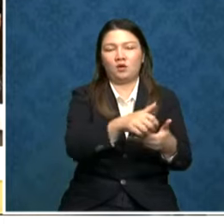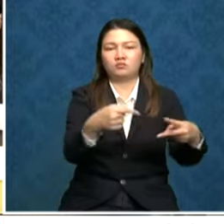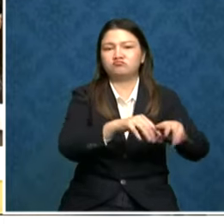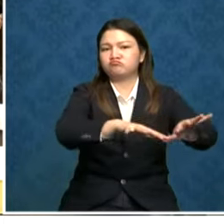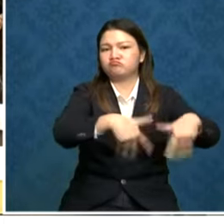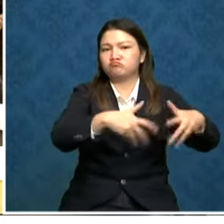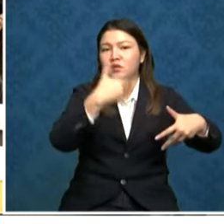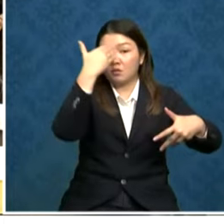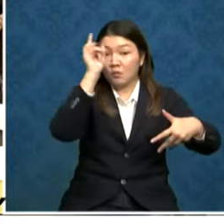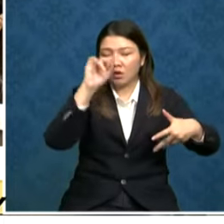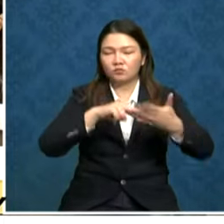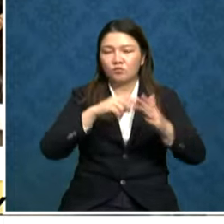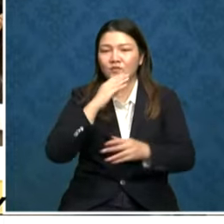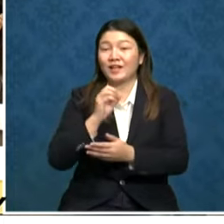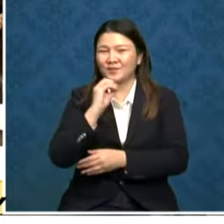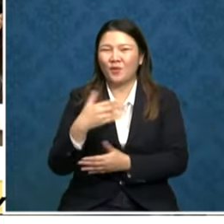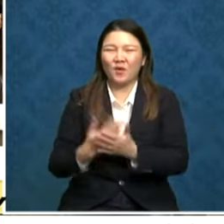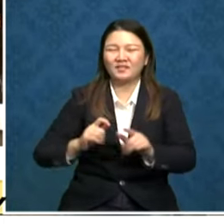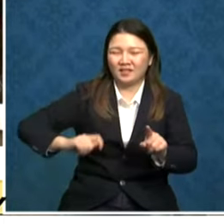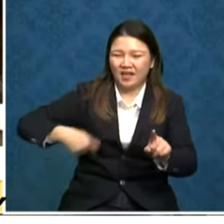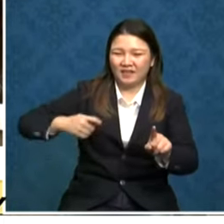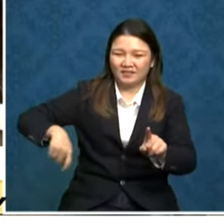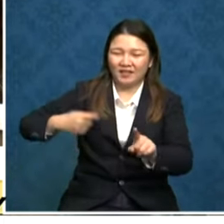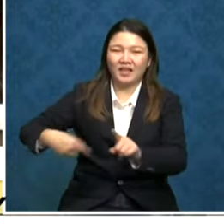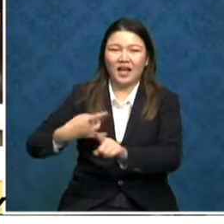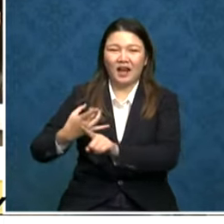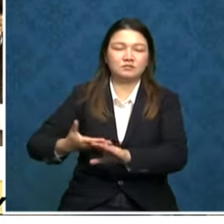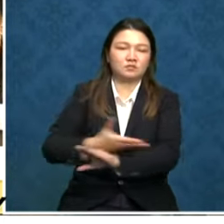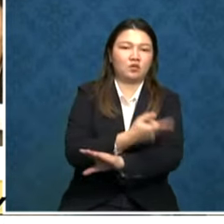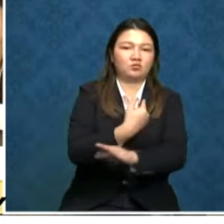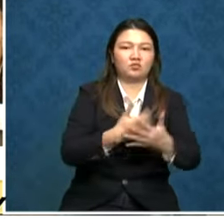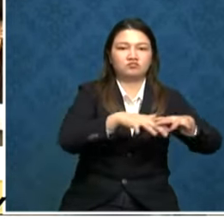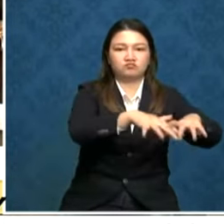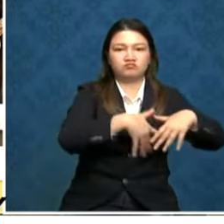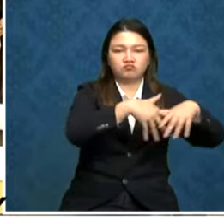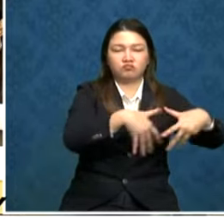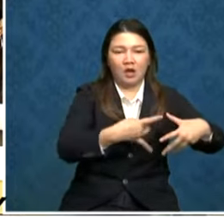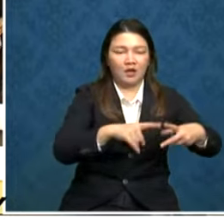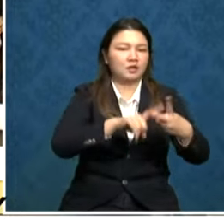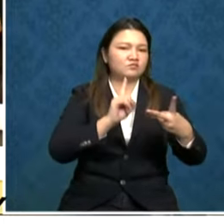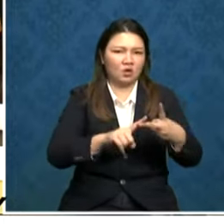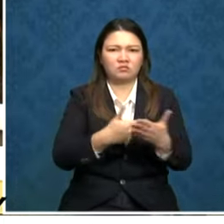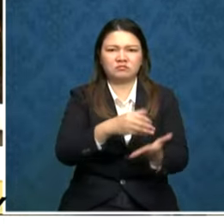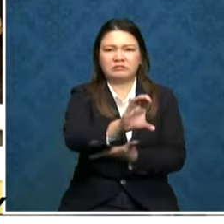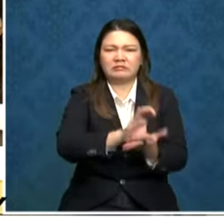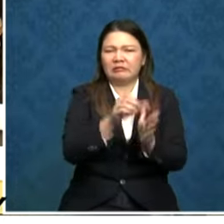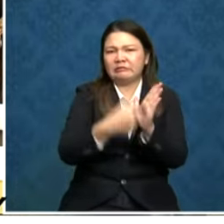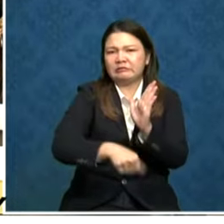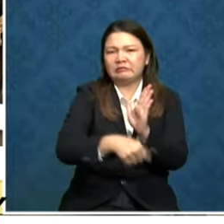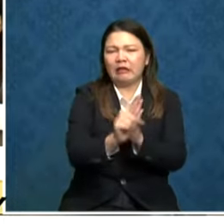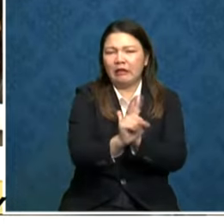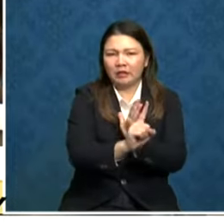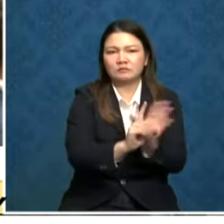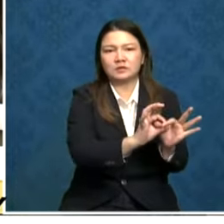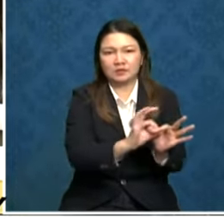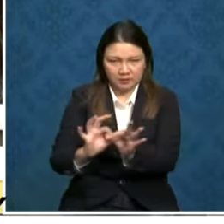การพิจารณางบประมาณรายจ่ายครับการจัดเก็บรายได้และการก่อหนี้เป็นสิ่งที่ผูกพันกันถ้าฝ่าย